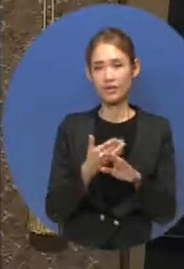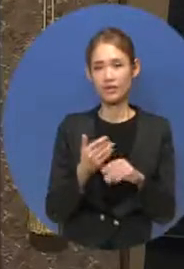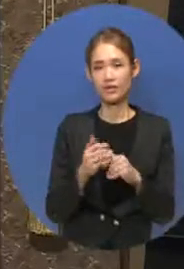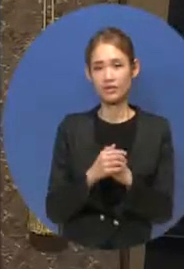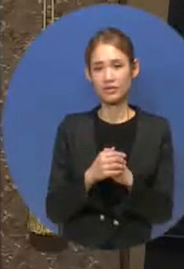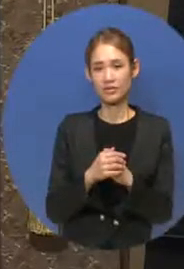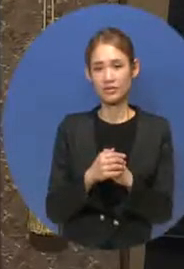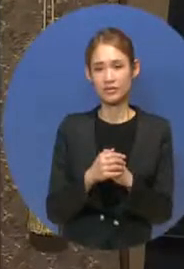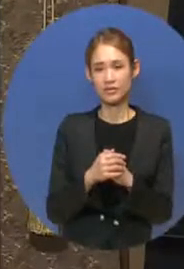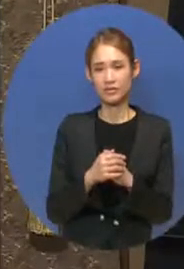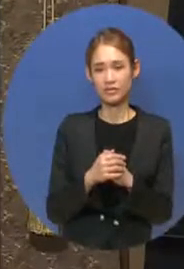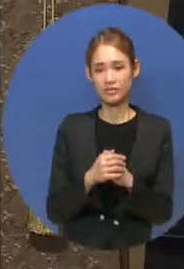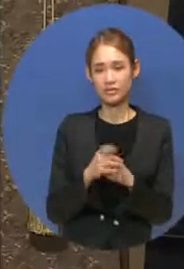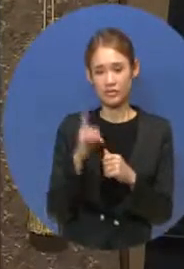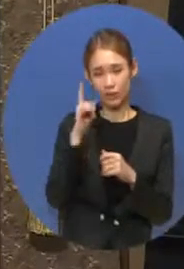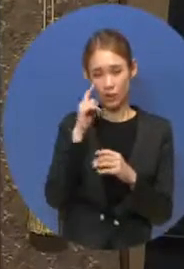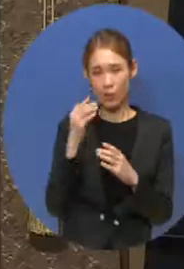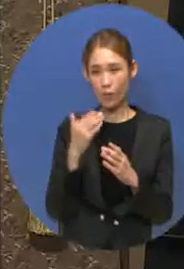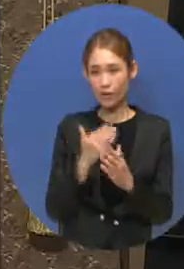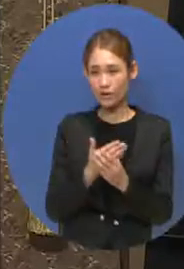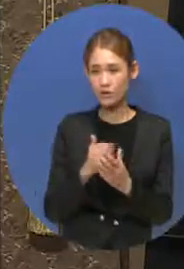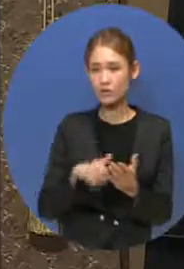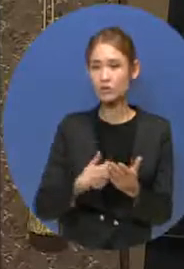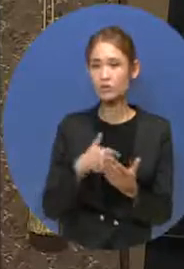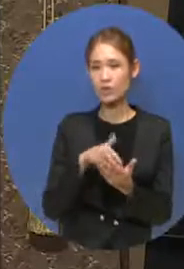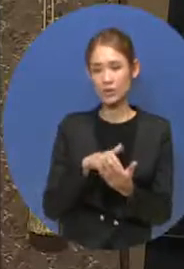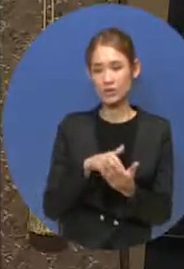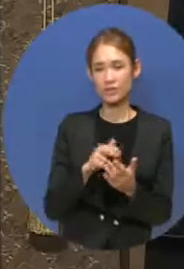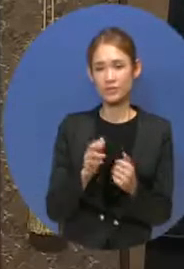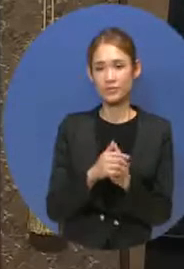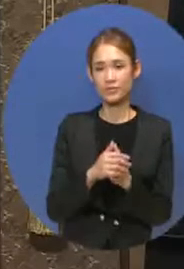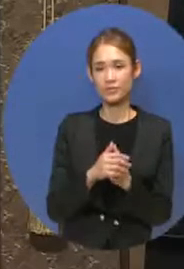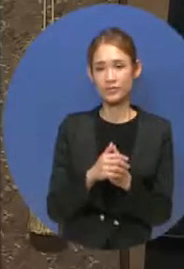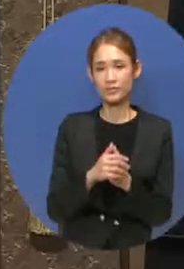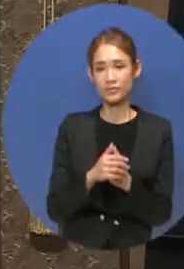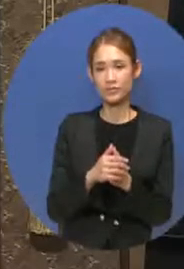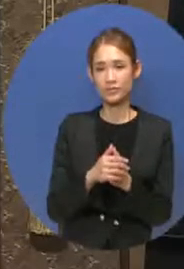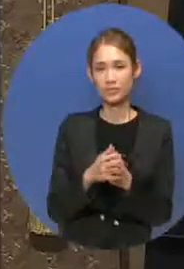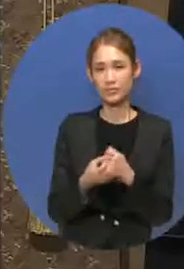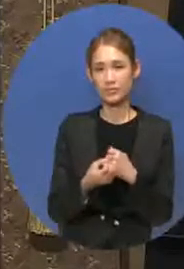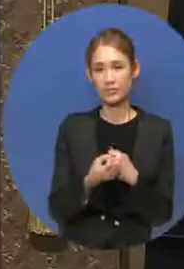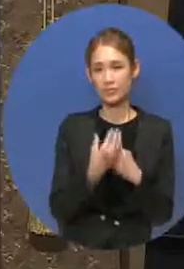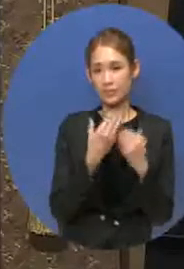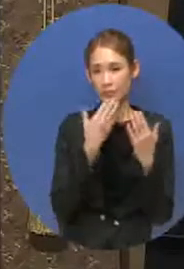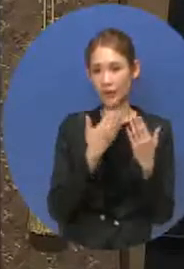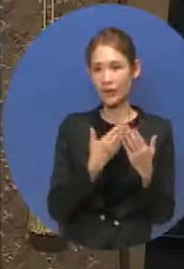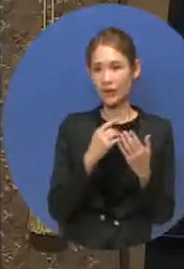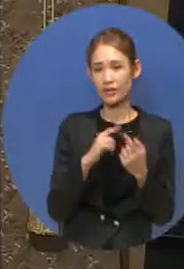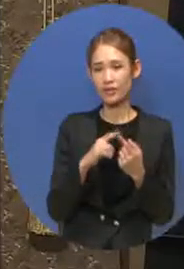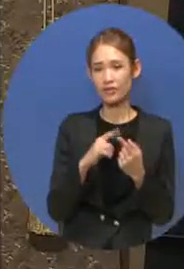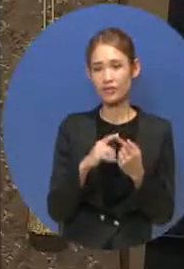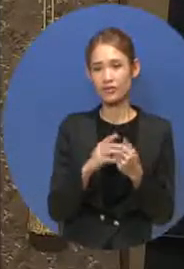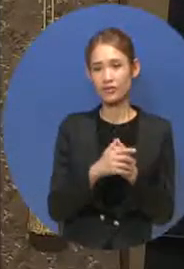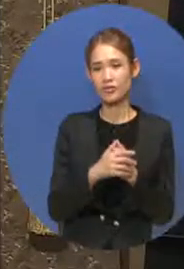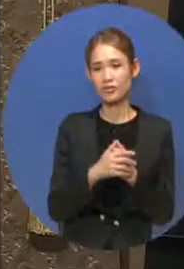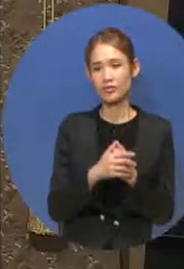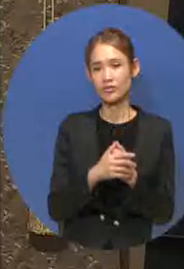그리고 완전한 독립은 사실은 네. 먼저 지금 말씀하신 것처럼